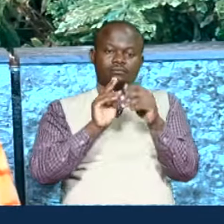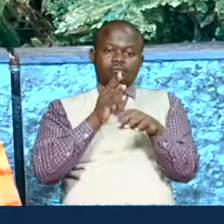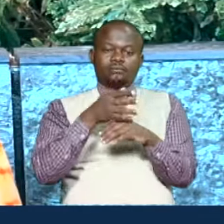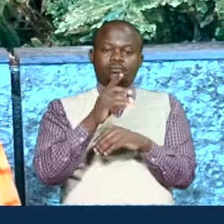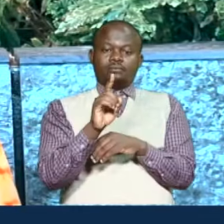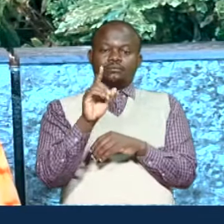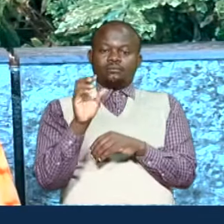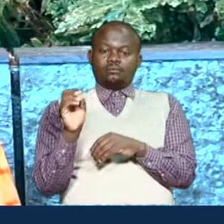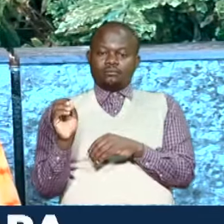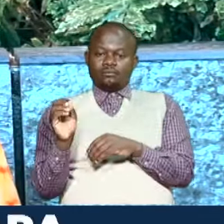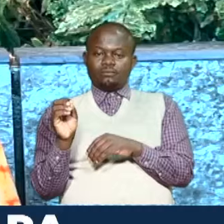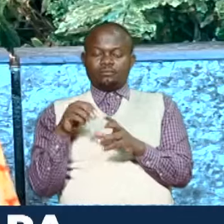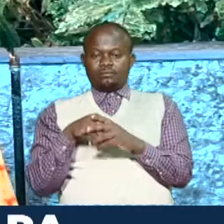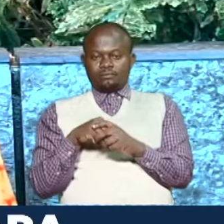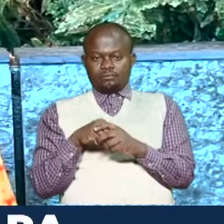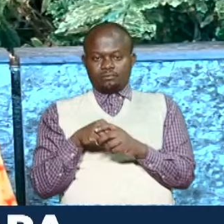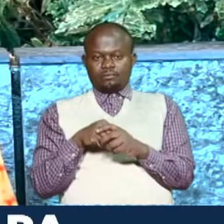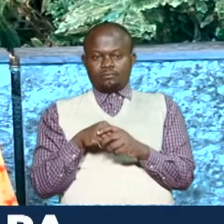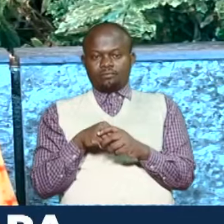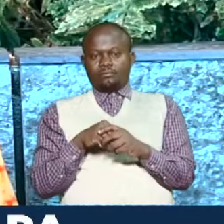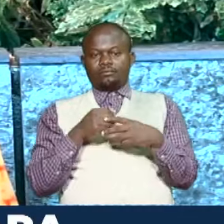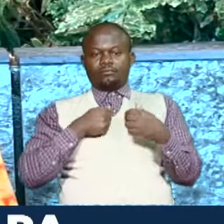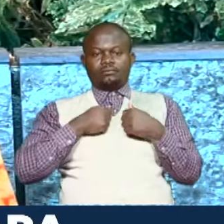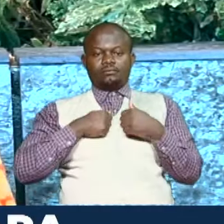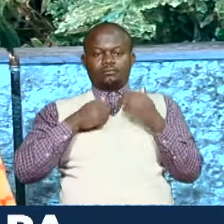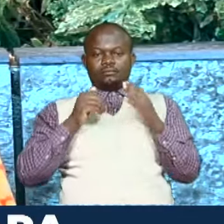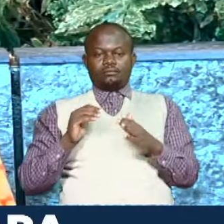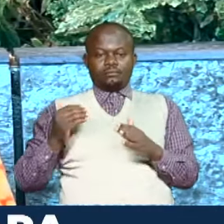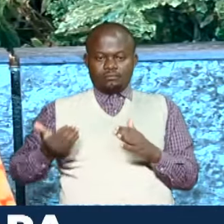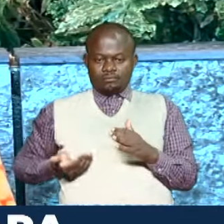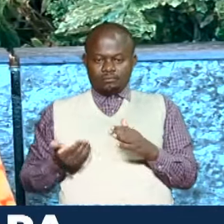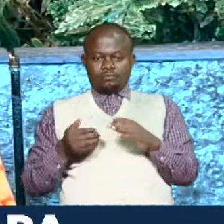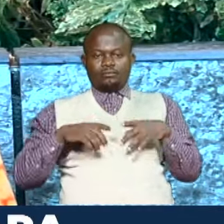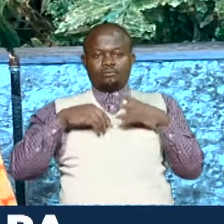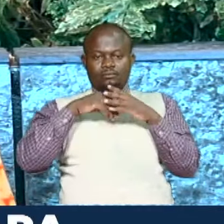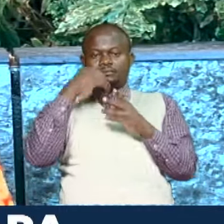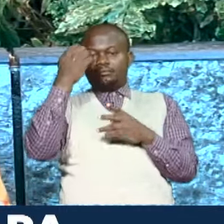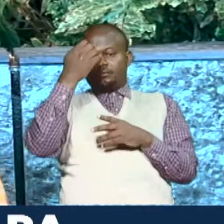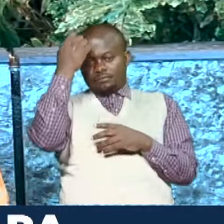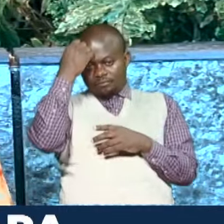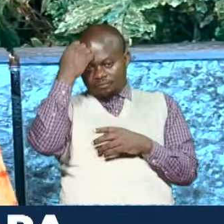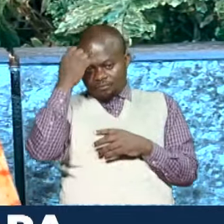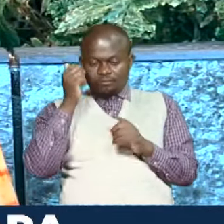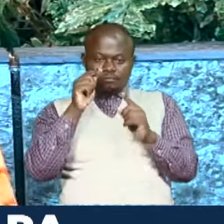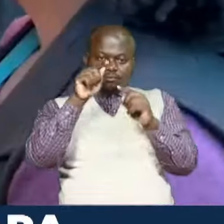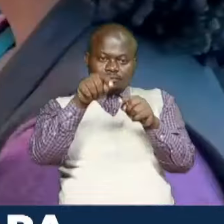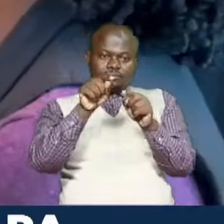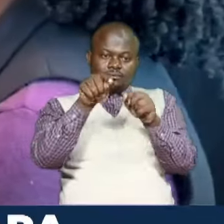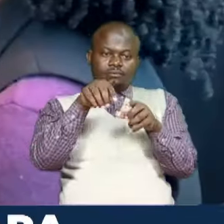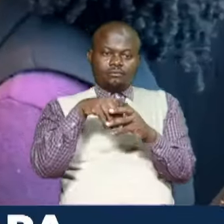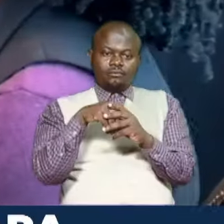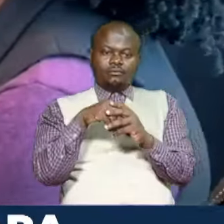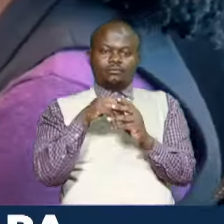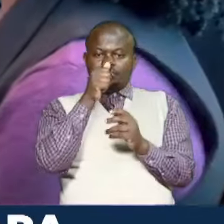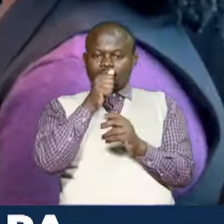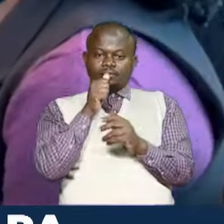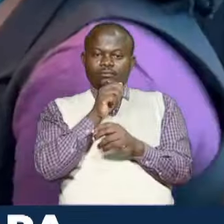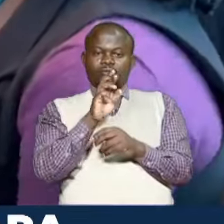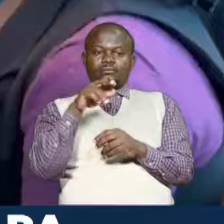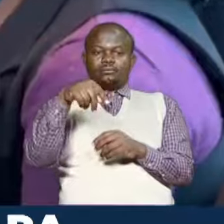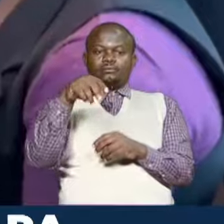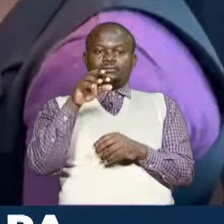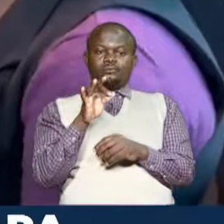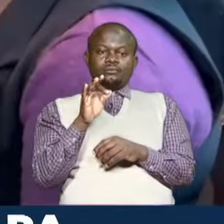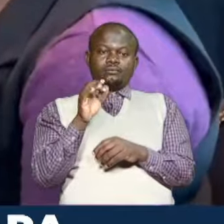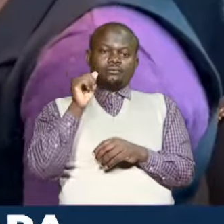100 barimo Abanyarwandakazi batuye ku mugabane w'Uburayi, baje kwitabira umwiherero wa RPF Inkotanyi